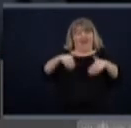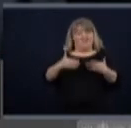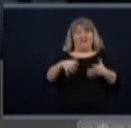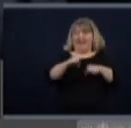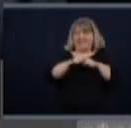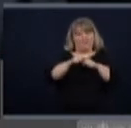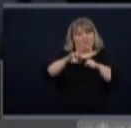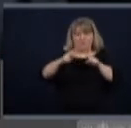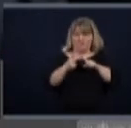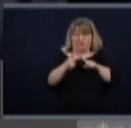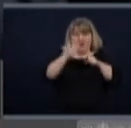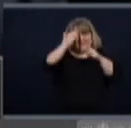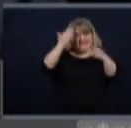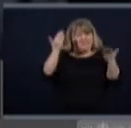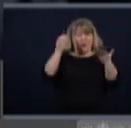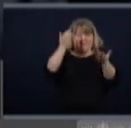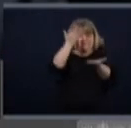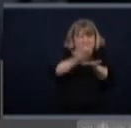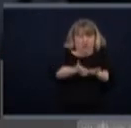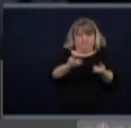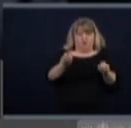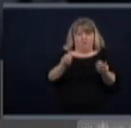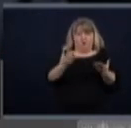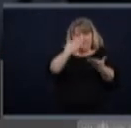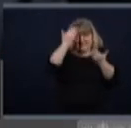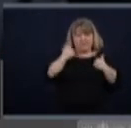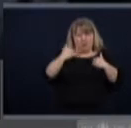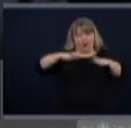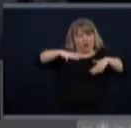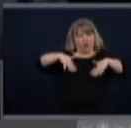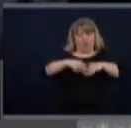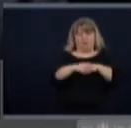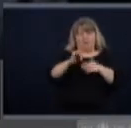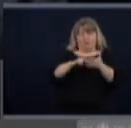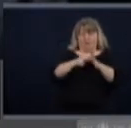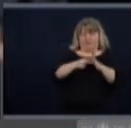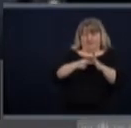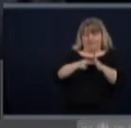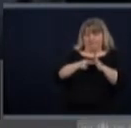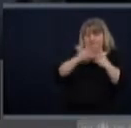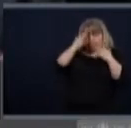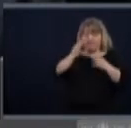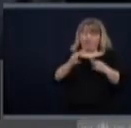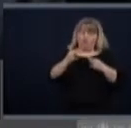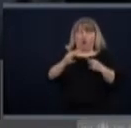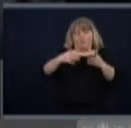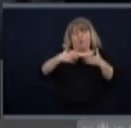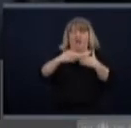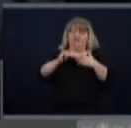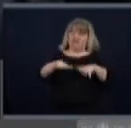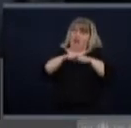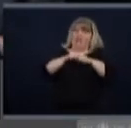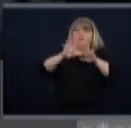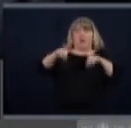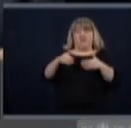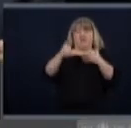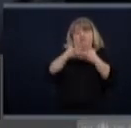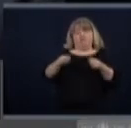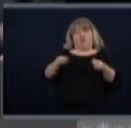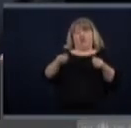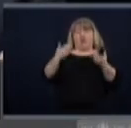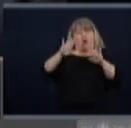pas prendre notre décision sur cette base-là, mais ça sera un bénéfice secondaire si jamais